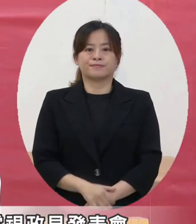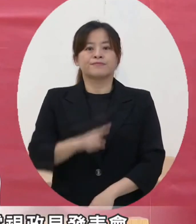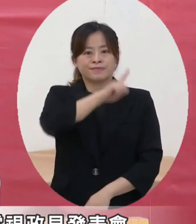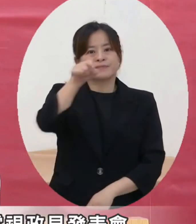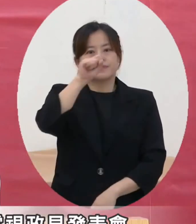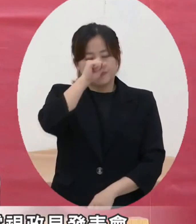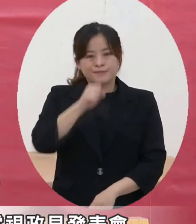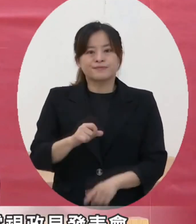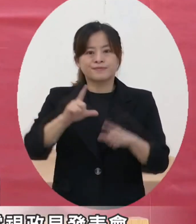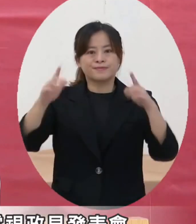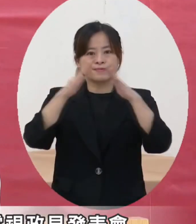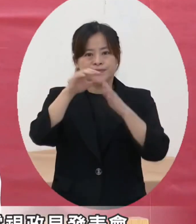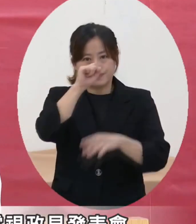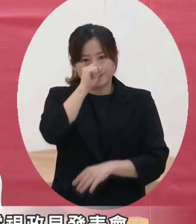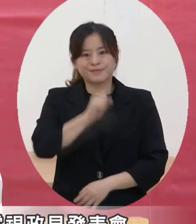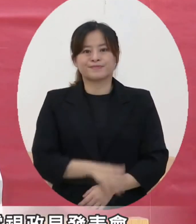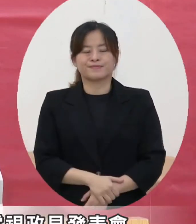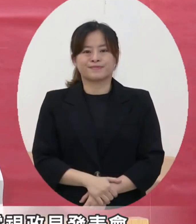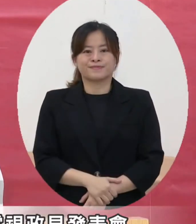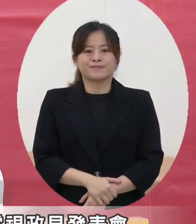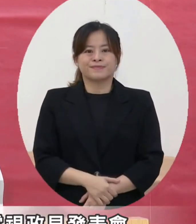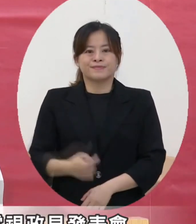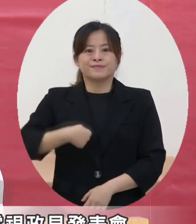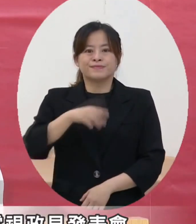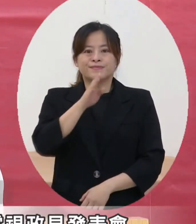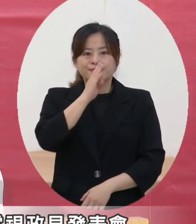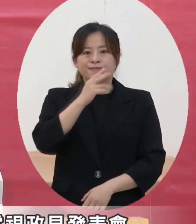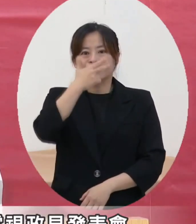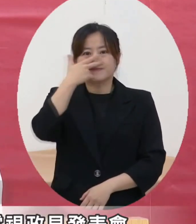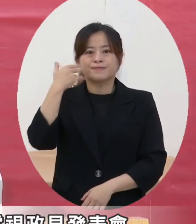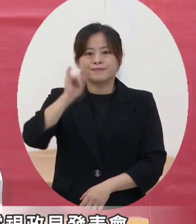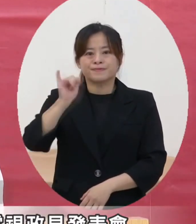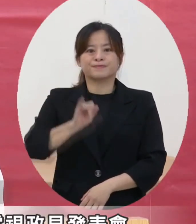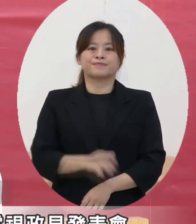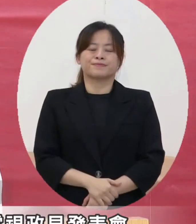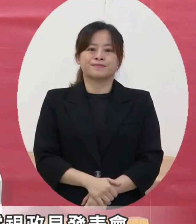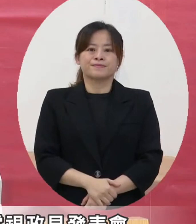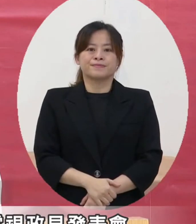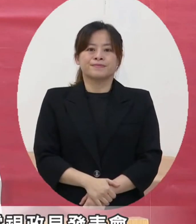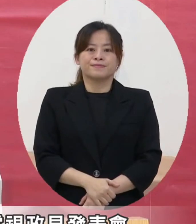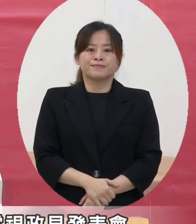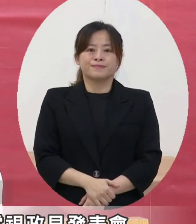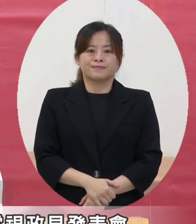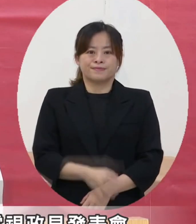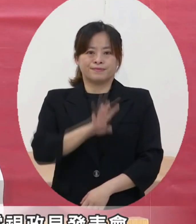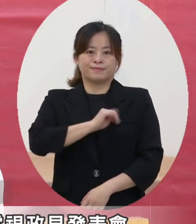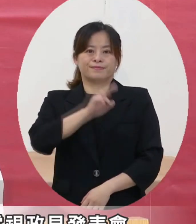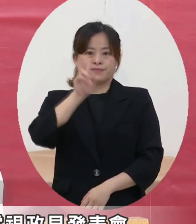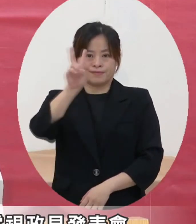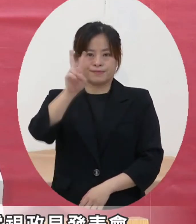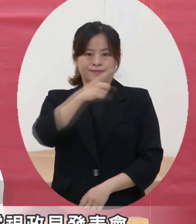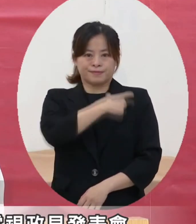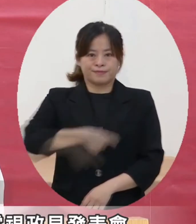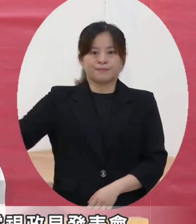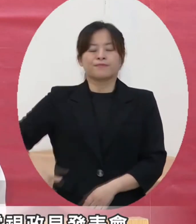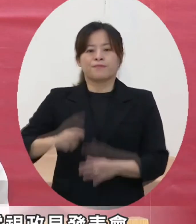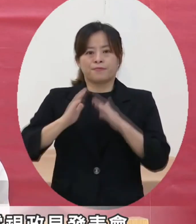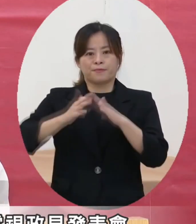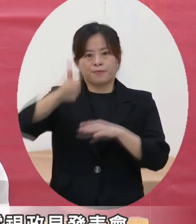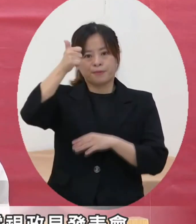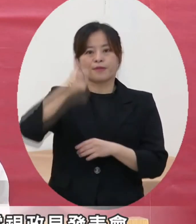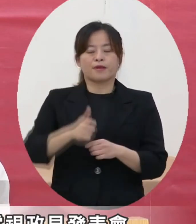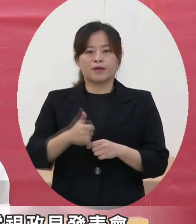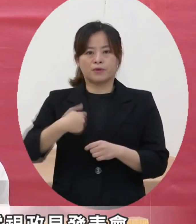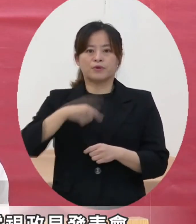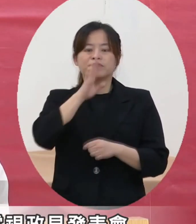大家好，大家好，大家好，我是罗雄林，我是赖雄林，登记一号二号市长候选人。